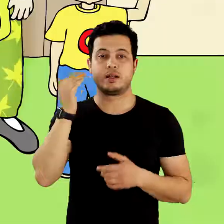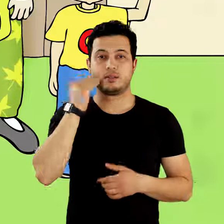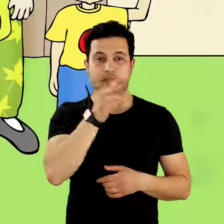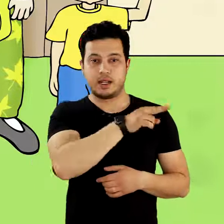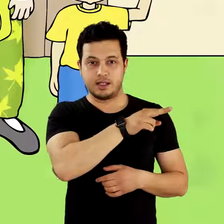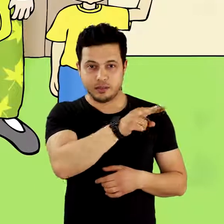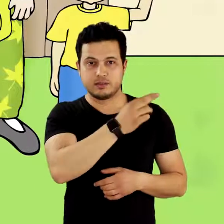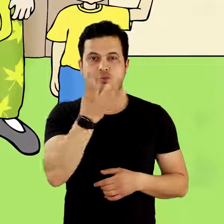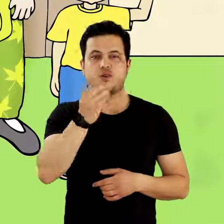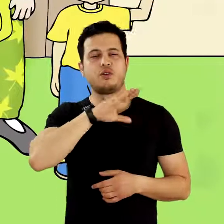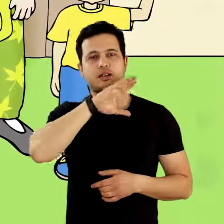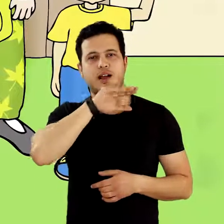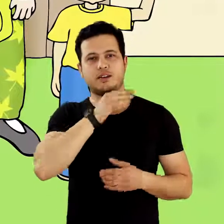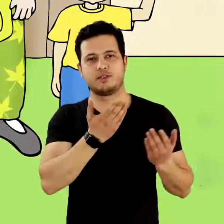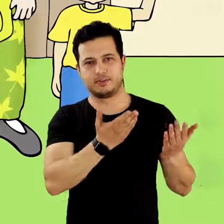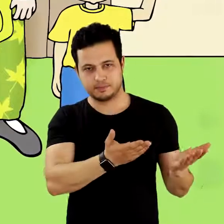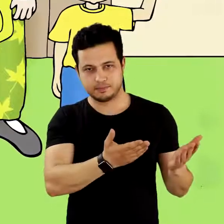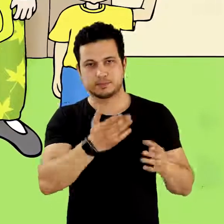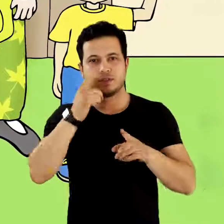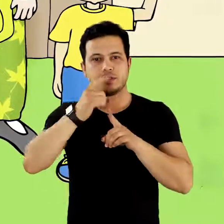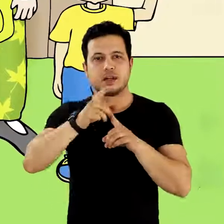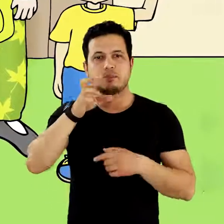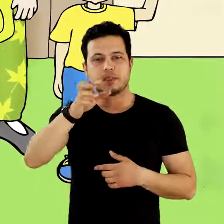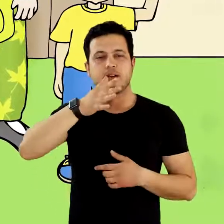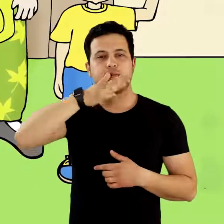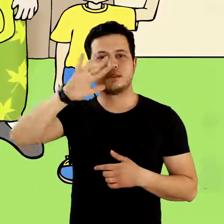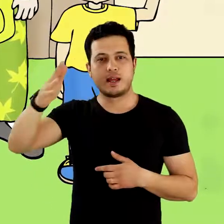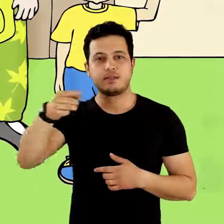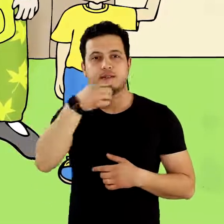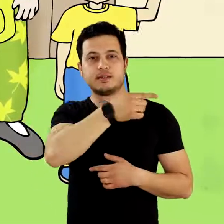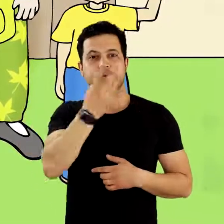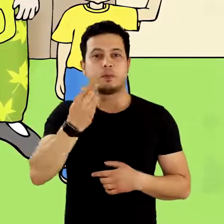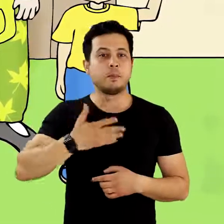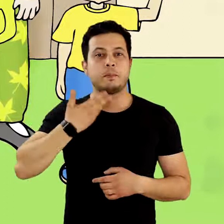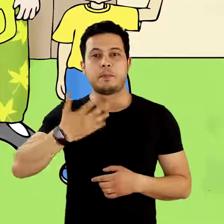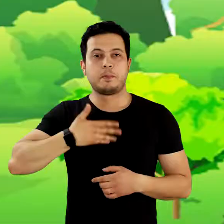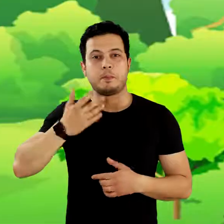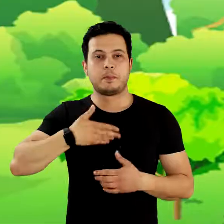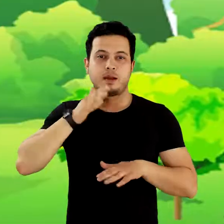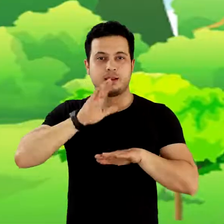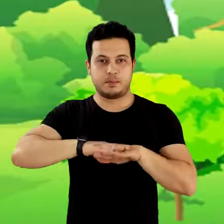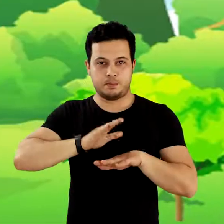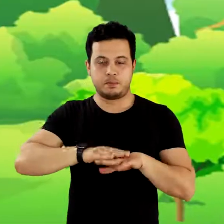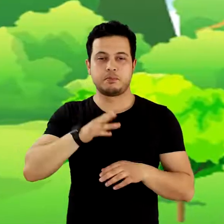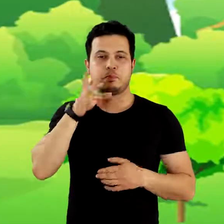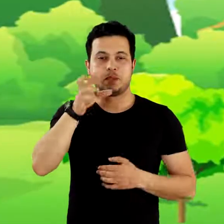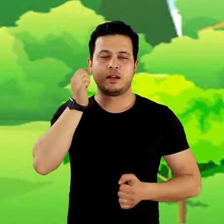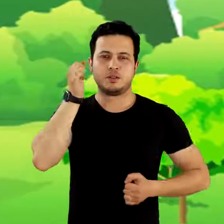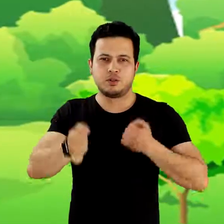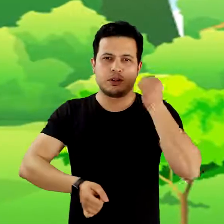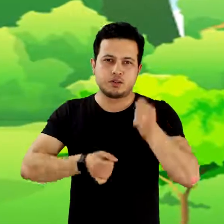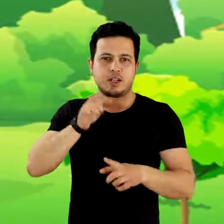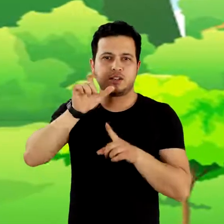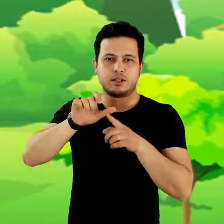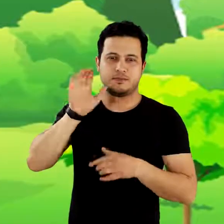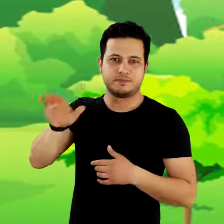çok yaşlıdır. Çınar ve Pınar Denizli'yi çok merak ediyorlardır. Pınar koşa koşa Çınar'ın